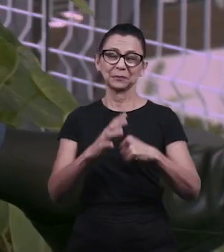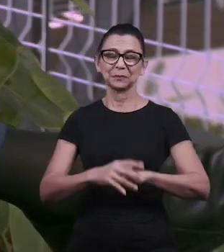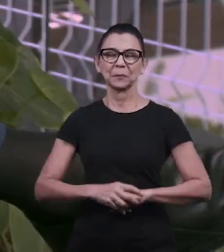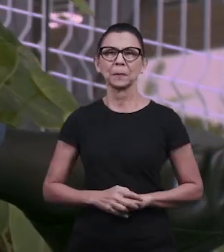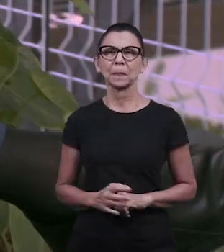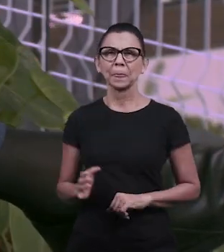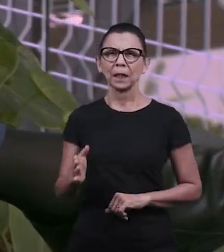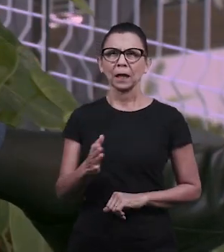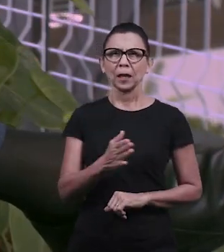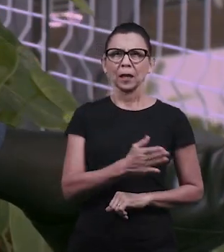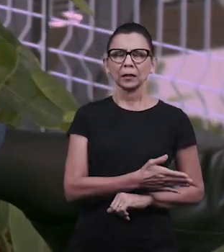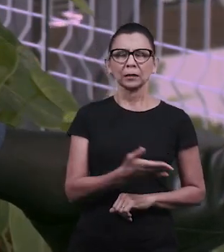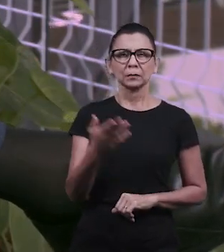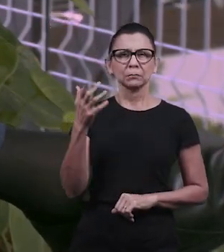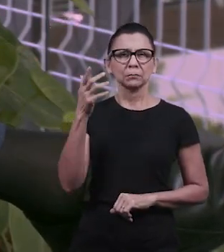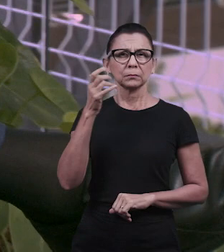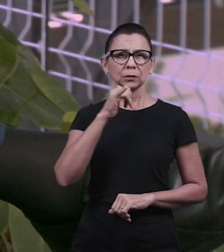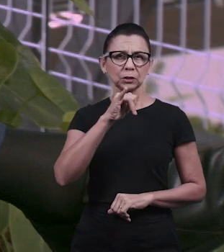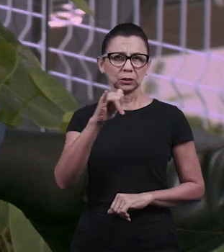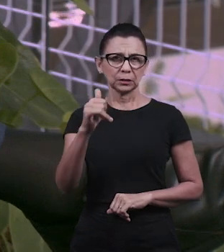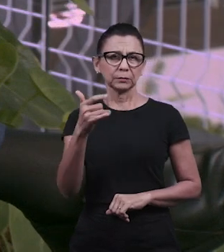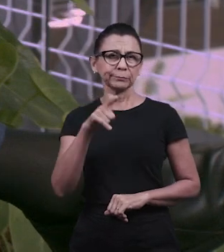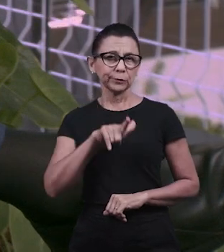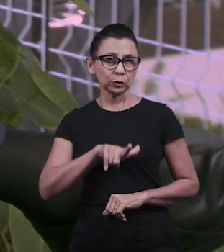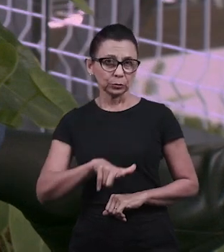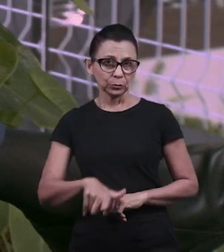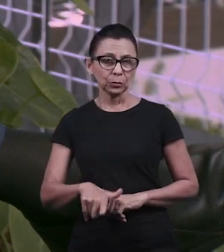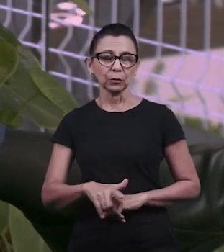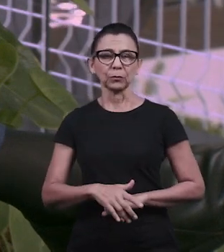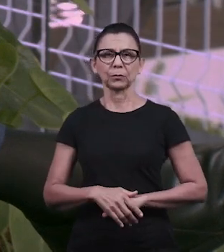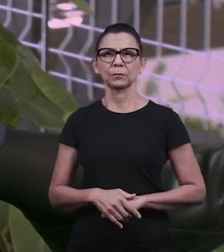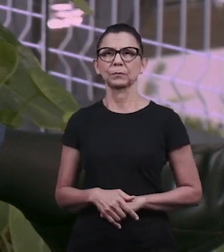Я хотел бы еще раз сказать, что